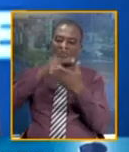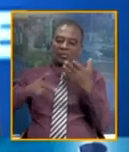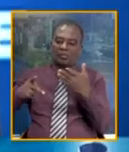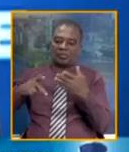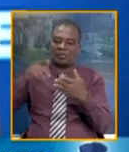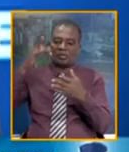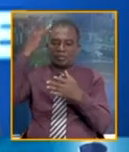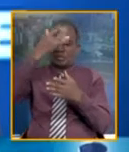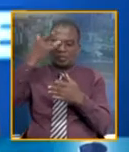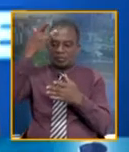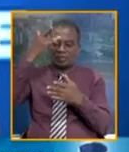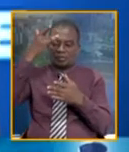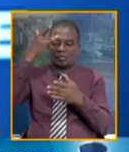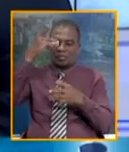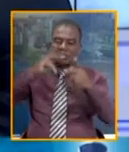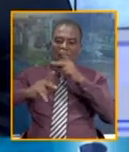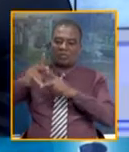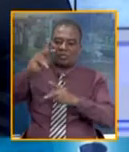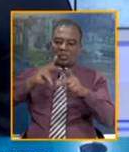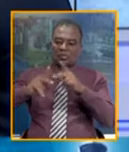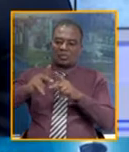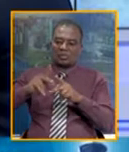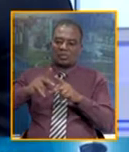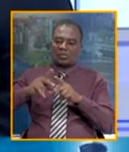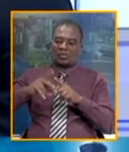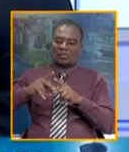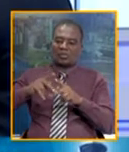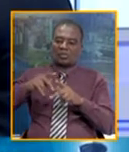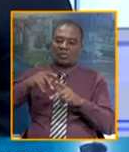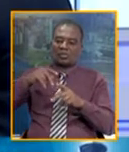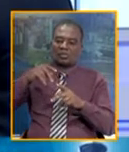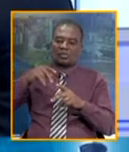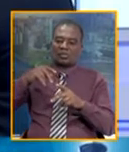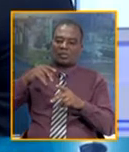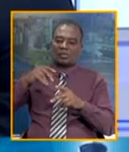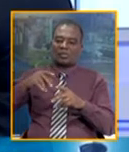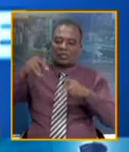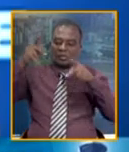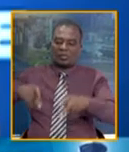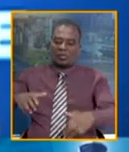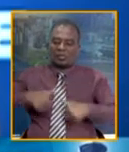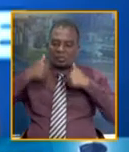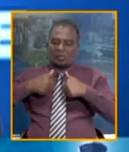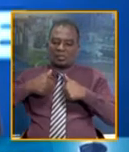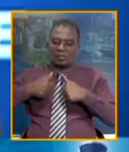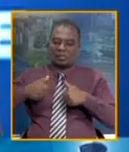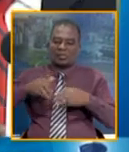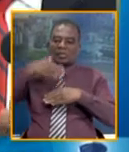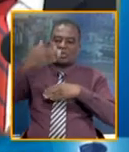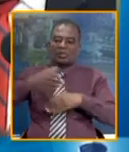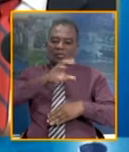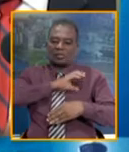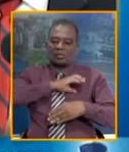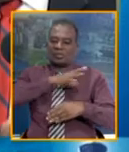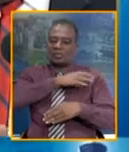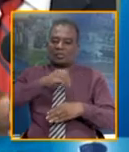qui concerne les populations cibles, c'est-à-dire le personnel de santé, les forces de défense et de sécurité et